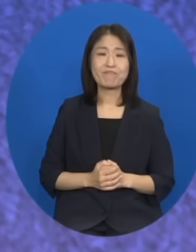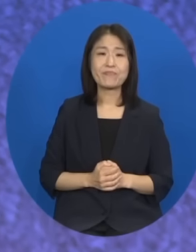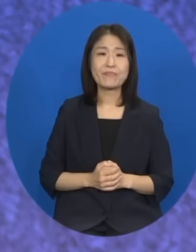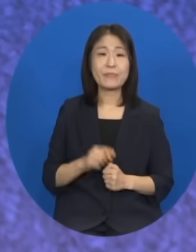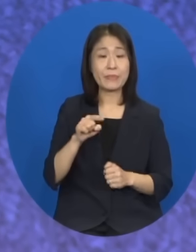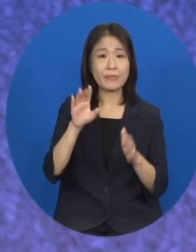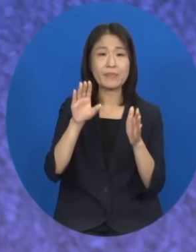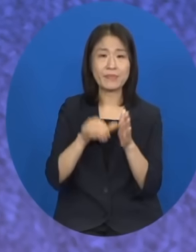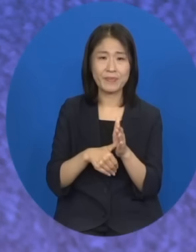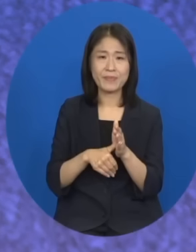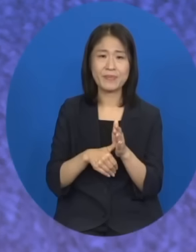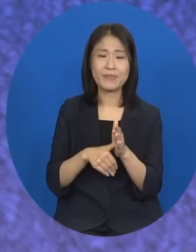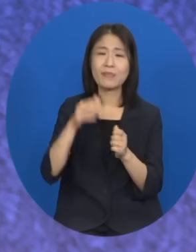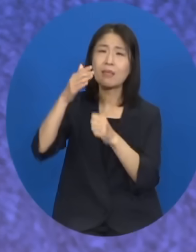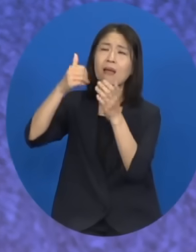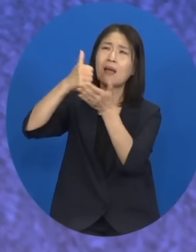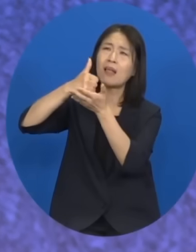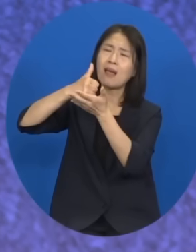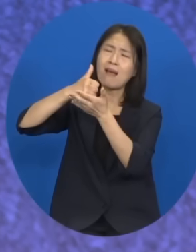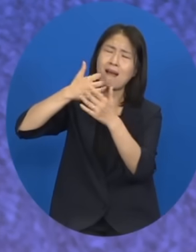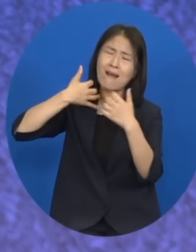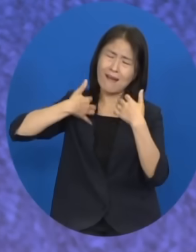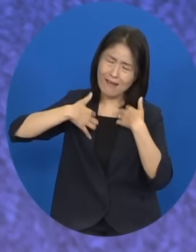그때 하나님이 얼마나 기뻐하셨나요?